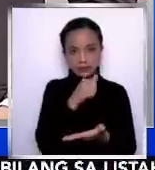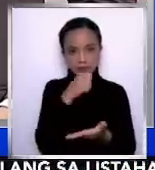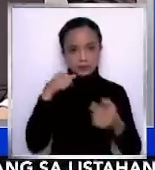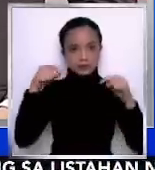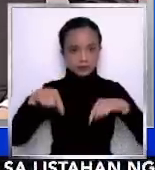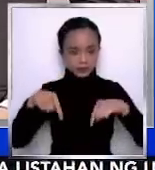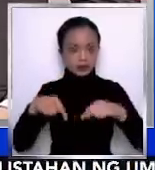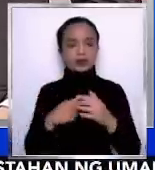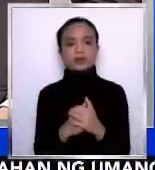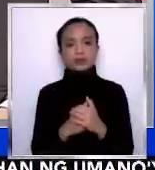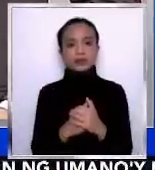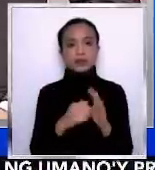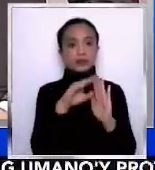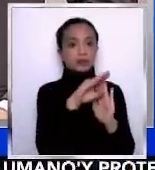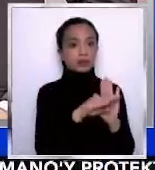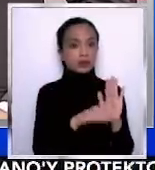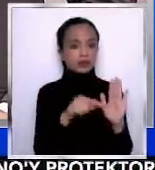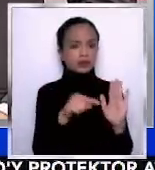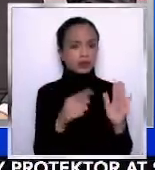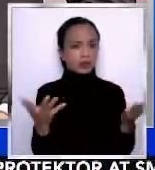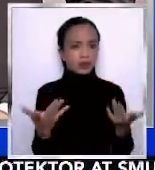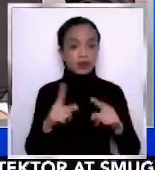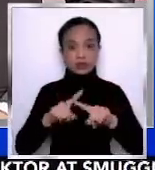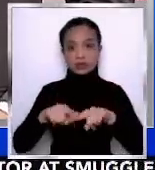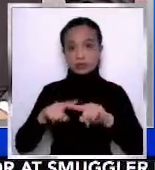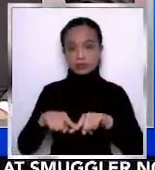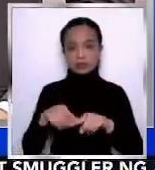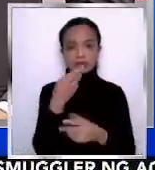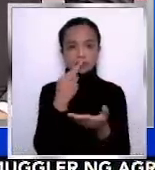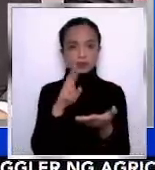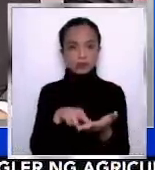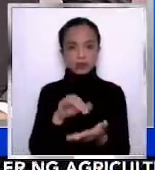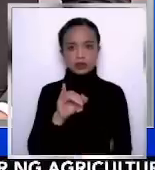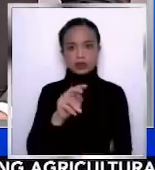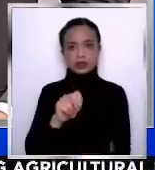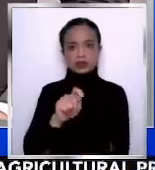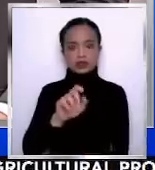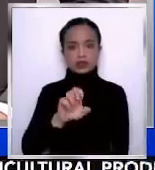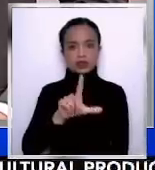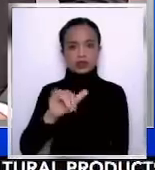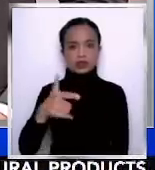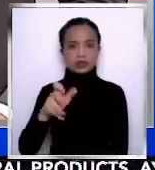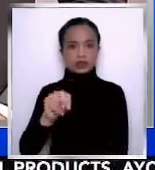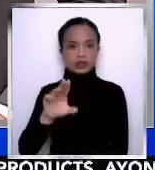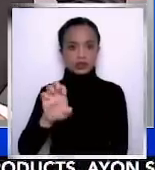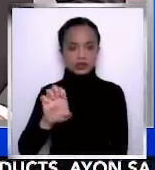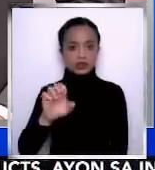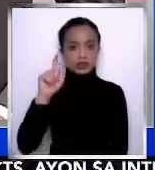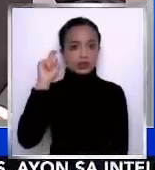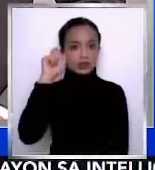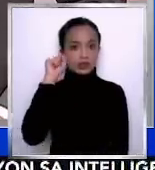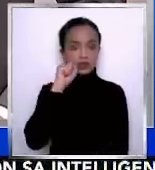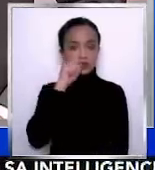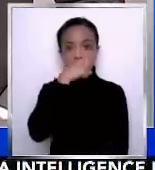Ang listahan batay daw sa intelligence report na natanggap ni Senate President Tito Soto na ibinigay na raw niya yan kay President-elect